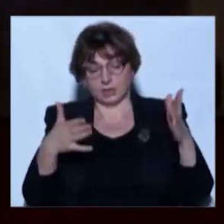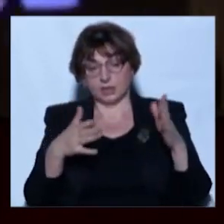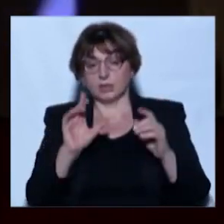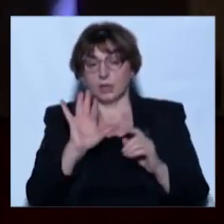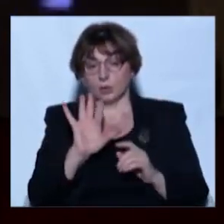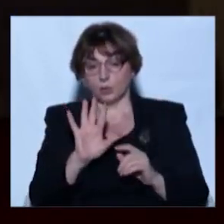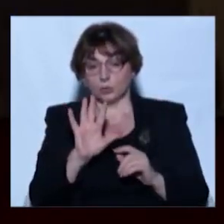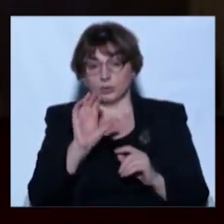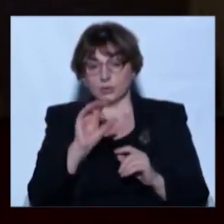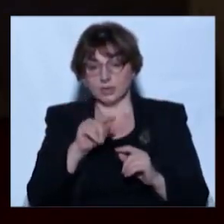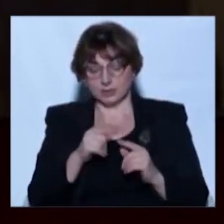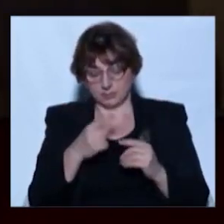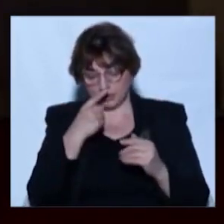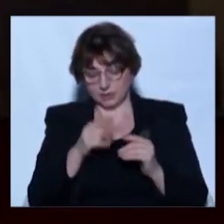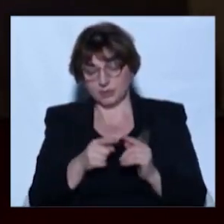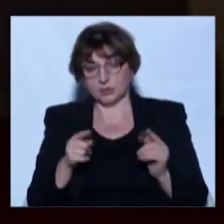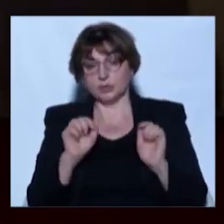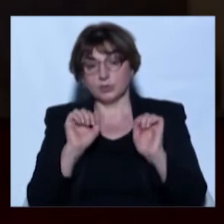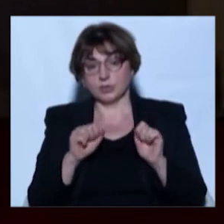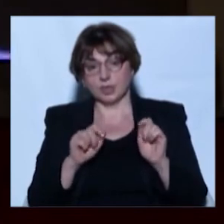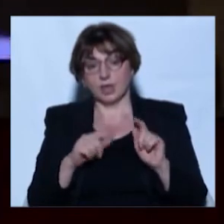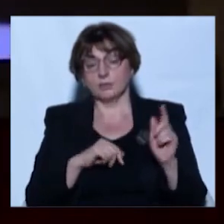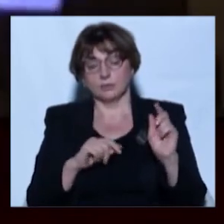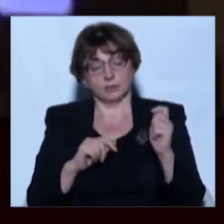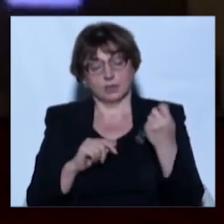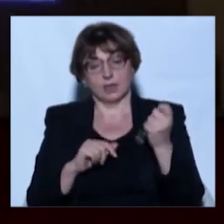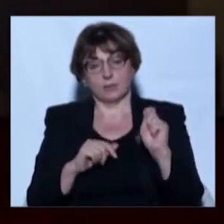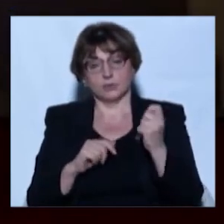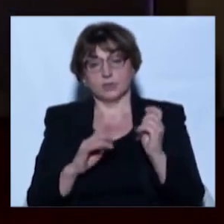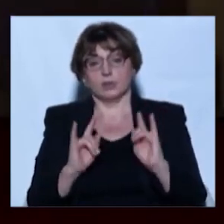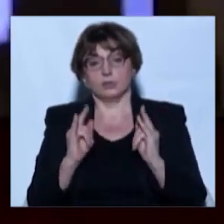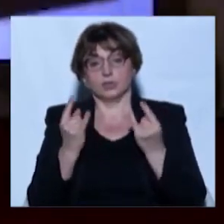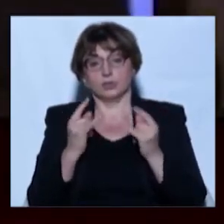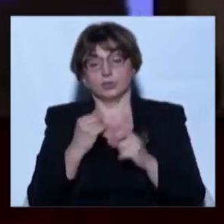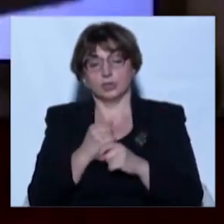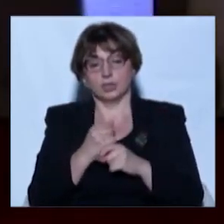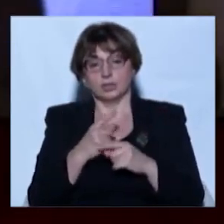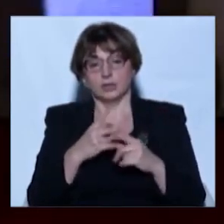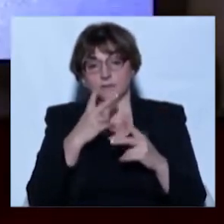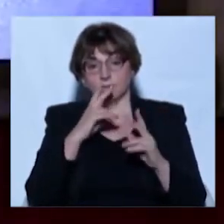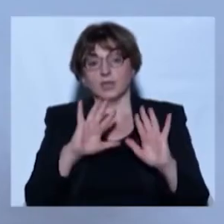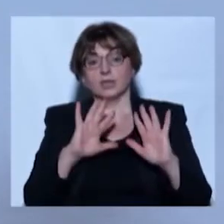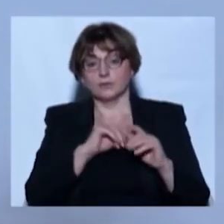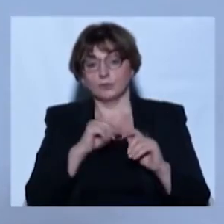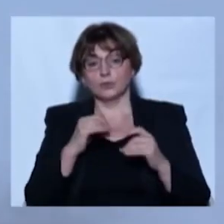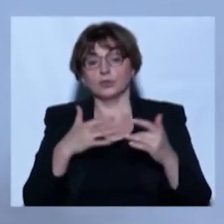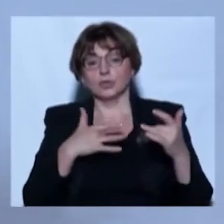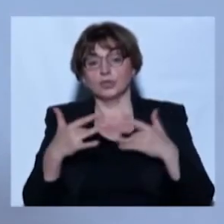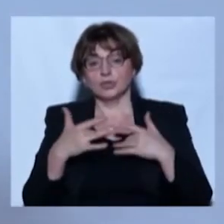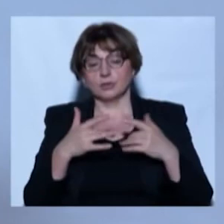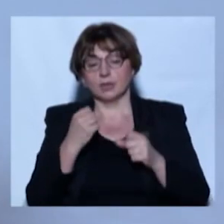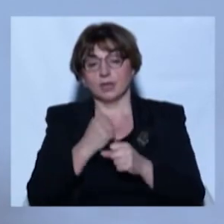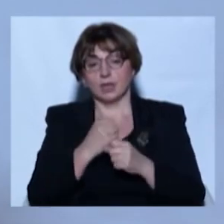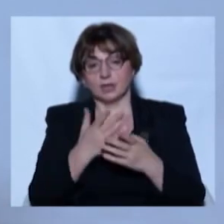5 სანტიმეტრის მოშორებით თქვენ შეგიძლიათ ამოძრაოთ თოჯინები და შექმნათ ჩრდილების